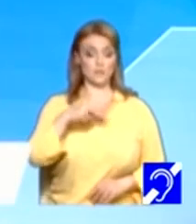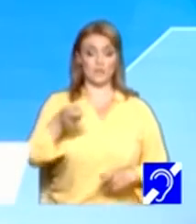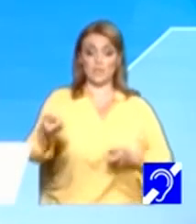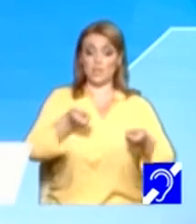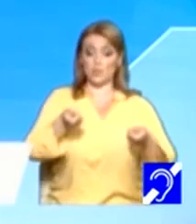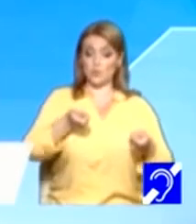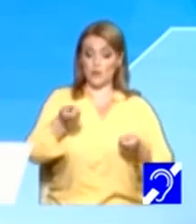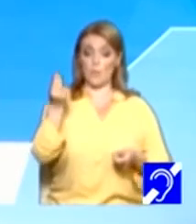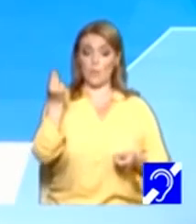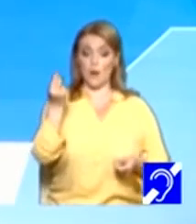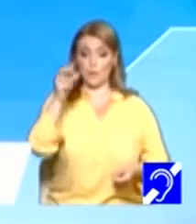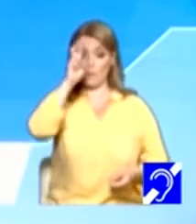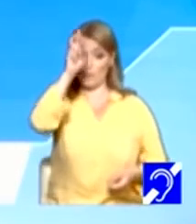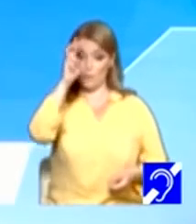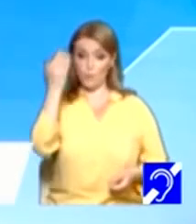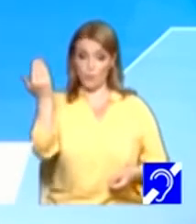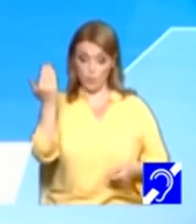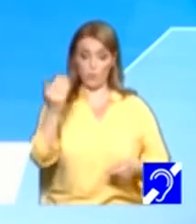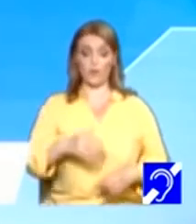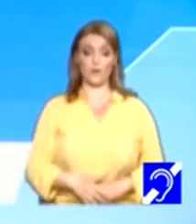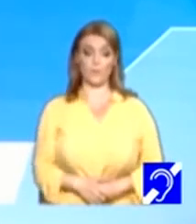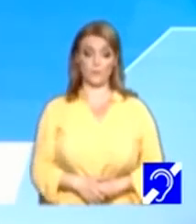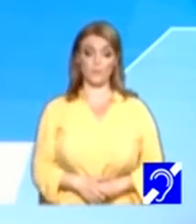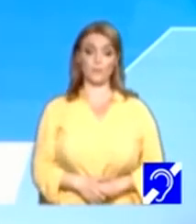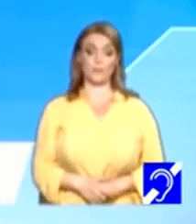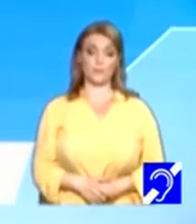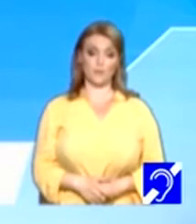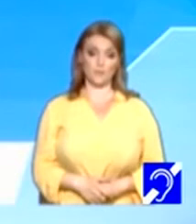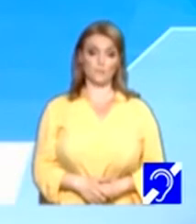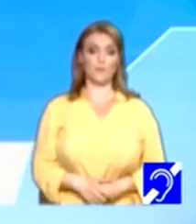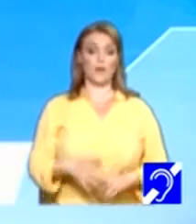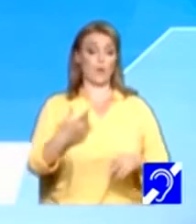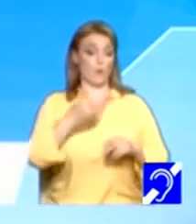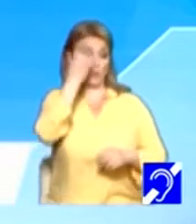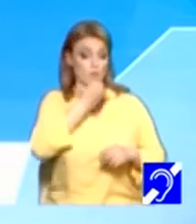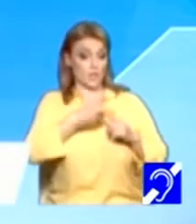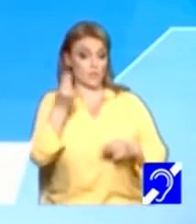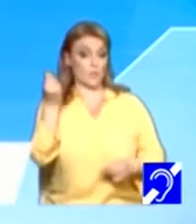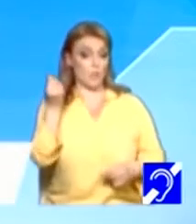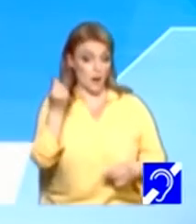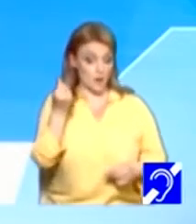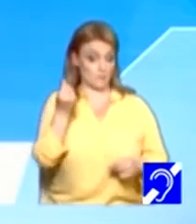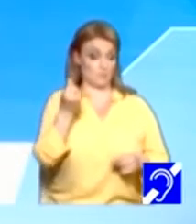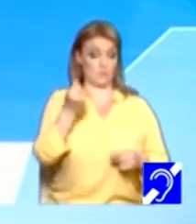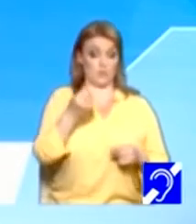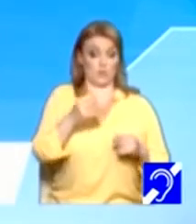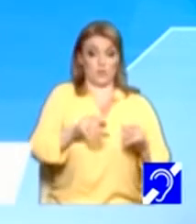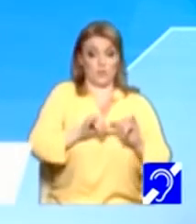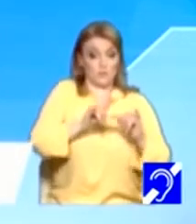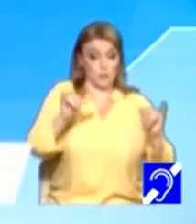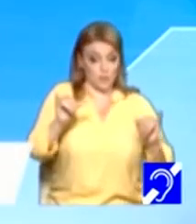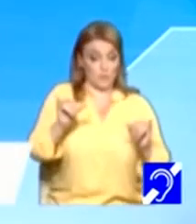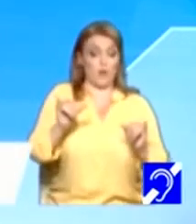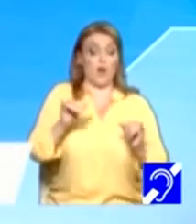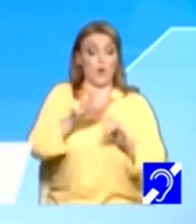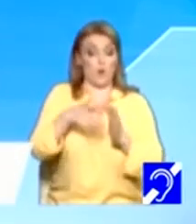public. Gestionarea banului public stă la baza dezvoltării raionului și toate proiectele din municipiu și din raion